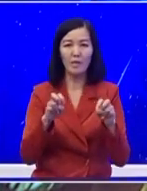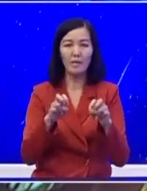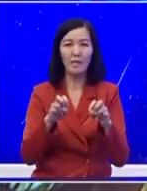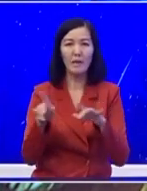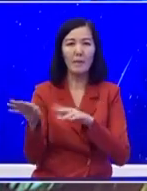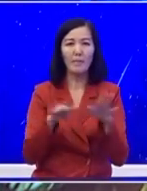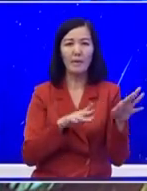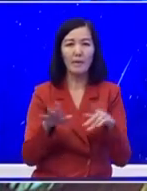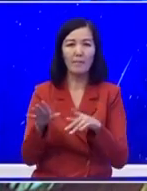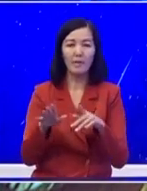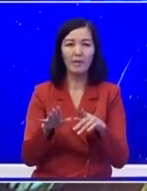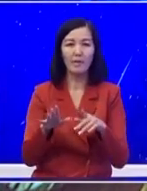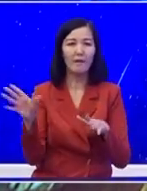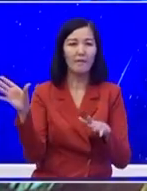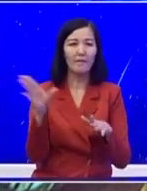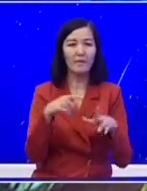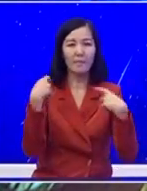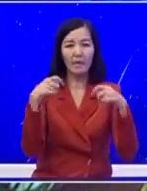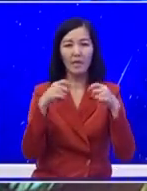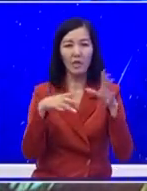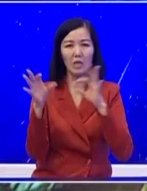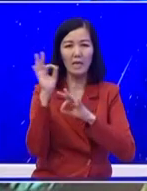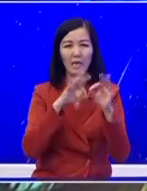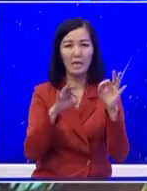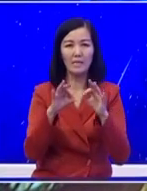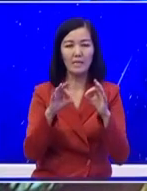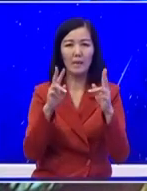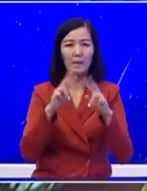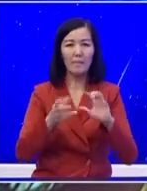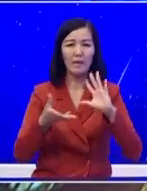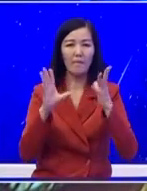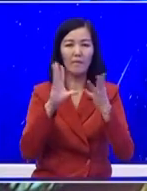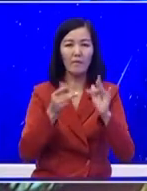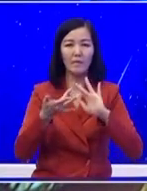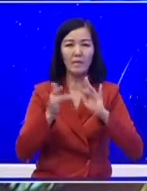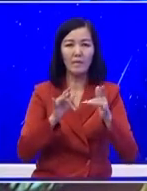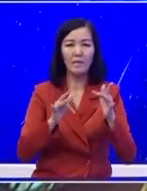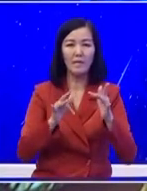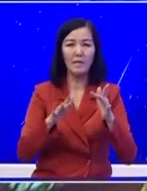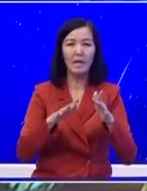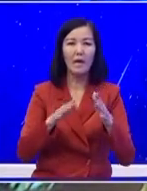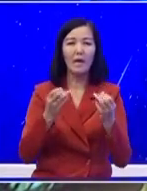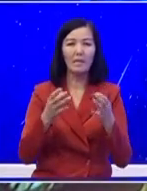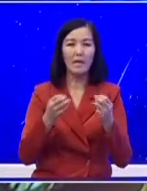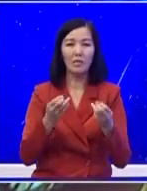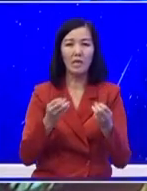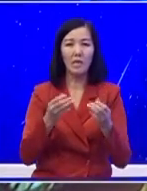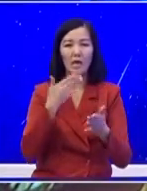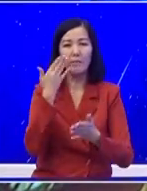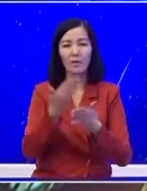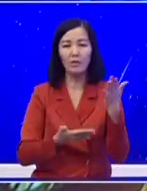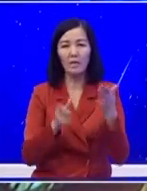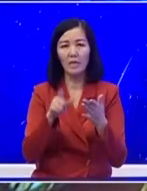мероприятий отрабатываются все точки продажи лекарств, проводится анализ социальных сетей, интернет-площадок, а также отрабатываются обращения